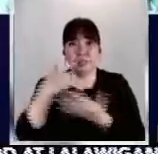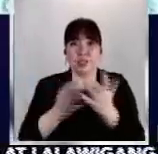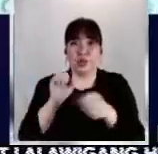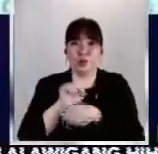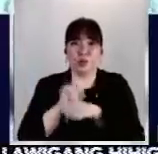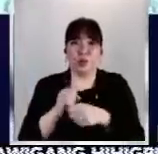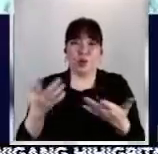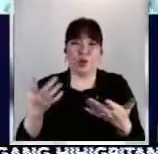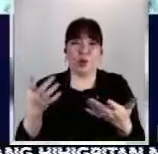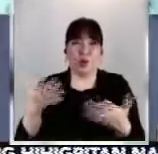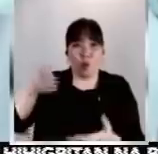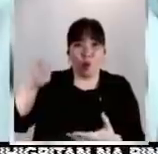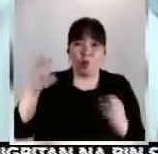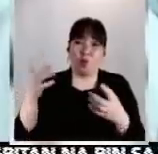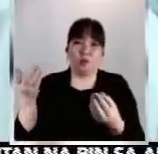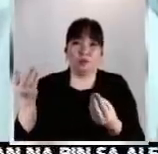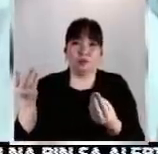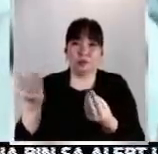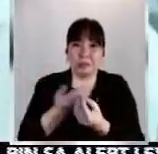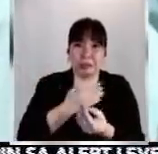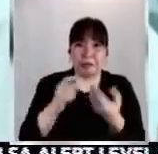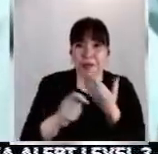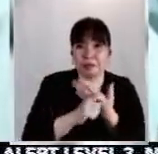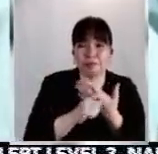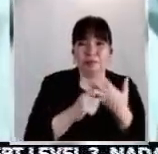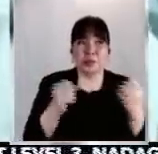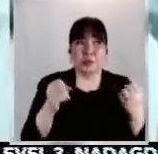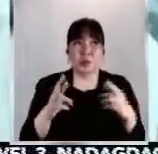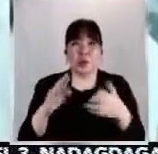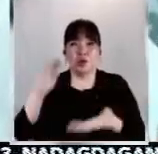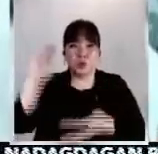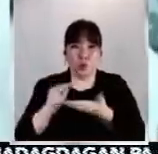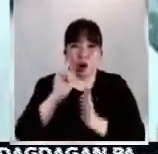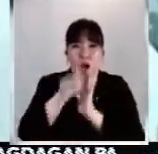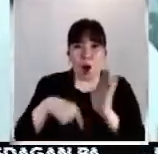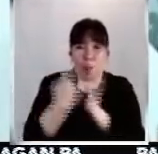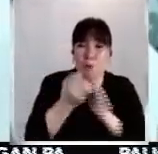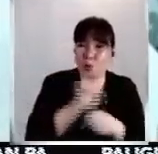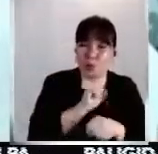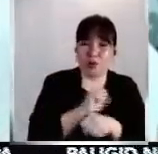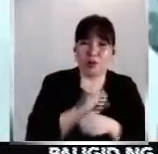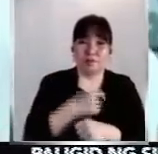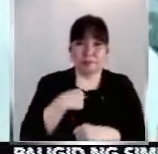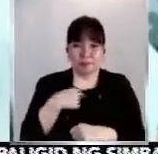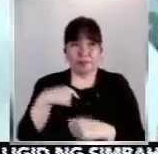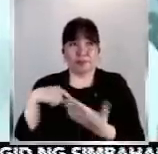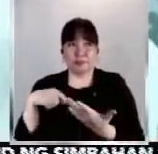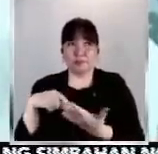temporarily terminated or will be having reduced working hours, our